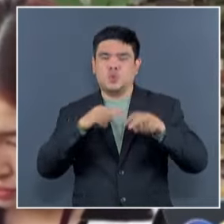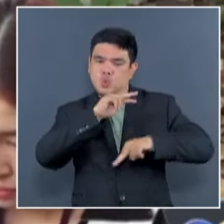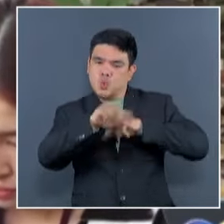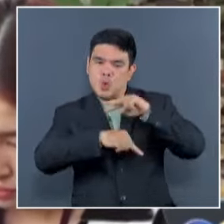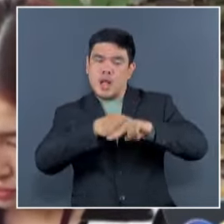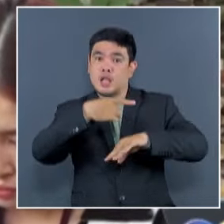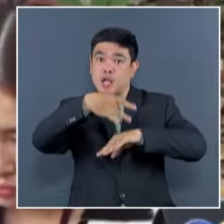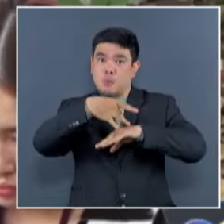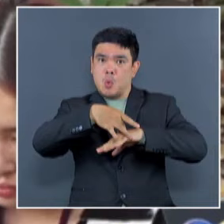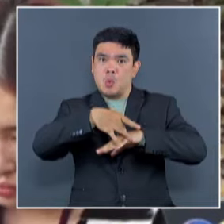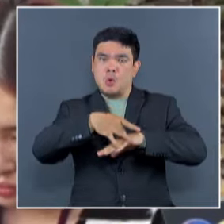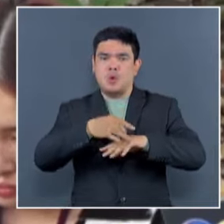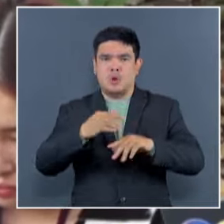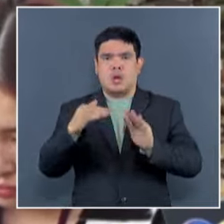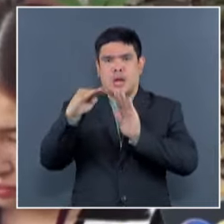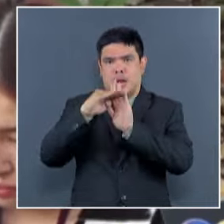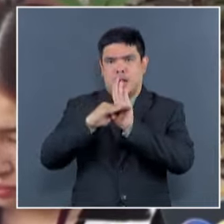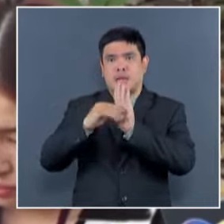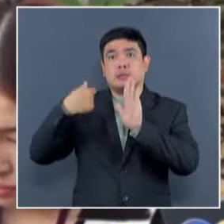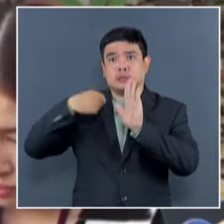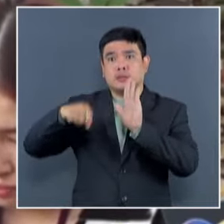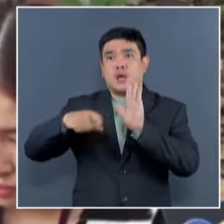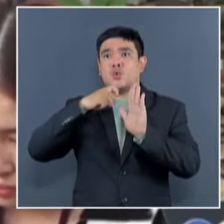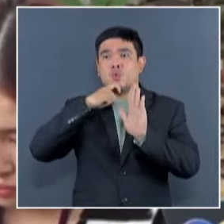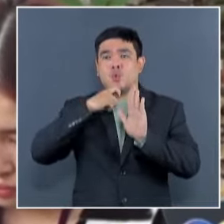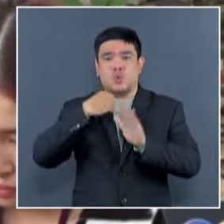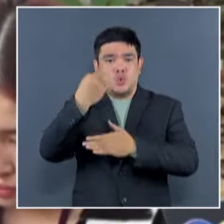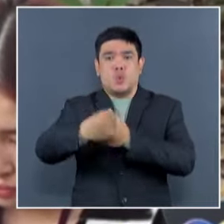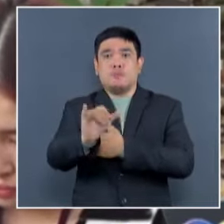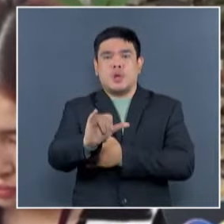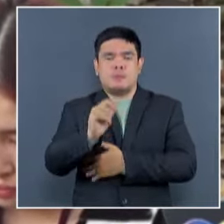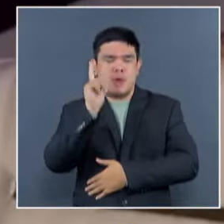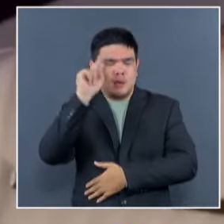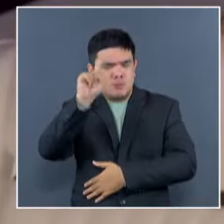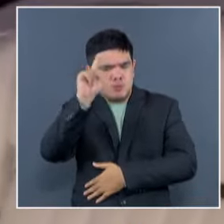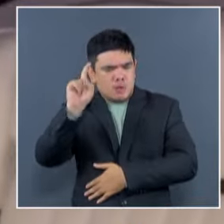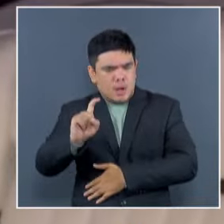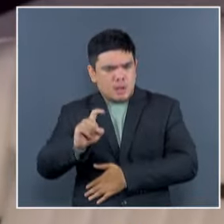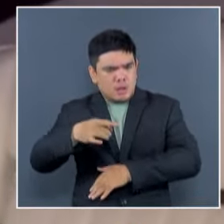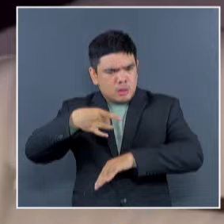คดีนี้ยังอยู่ในชั้นศาลนะคะตัวแม่ยังคาใจตกลงแล้ว